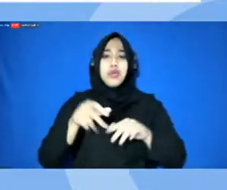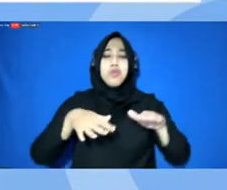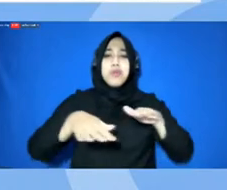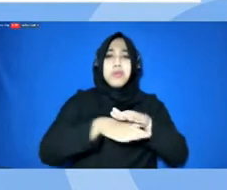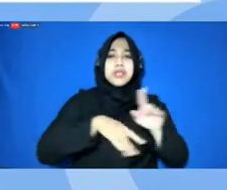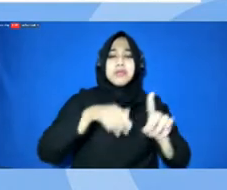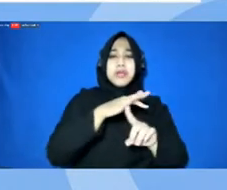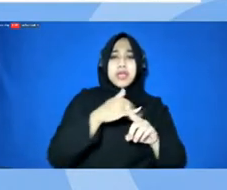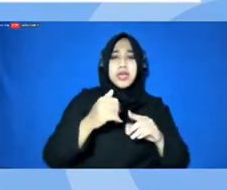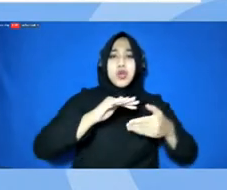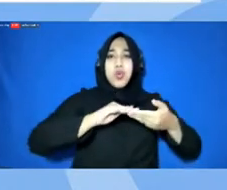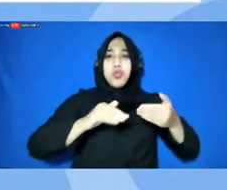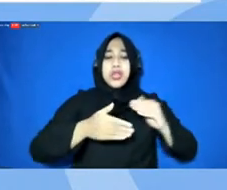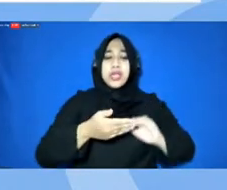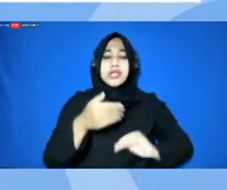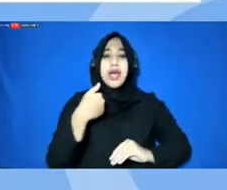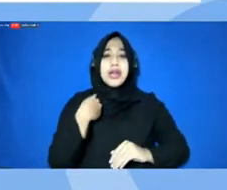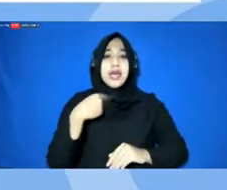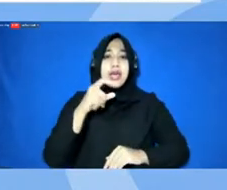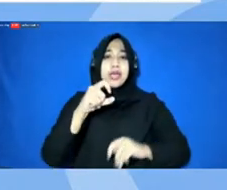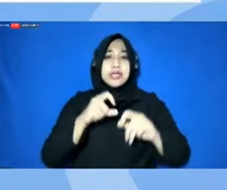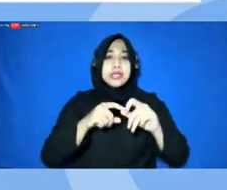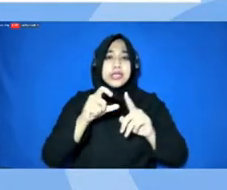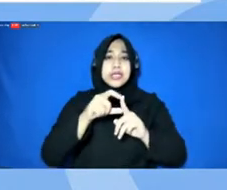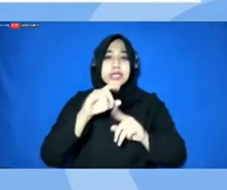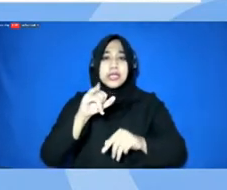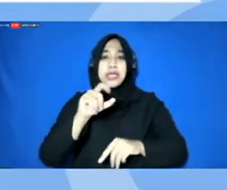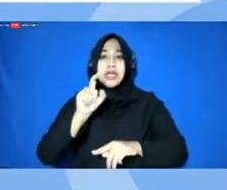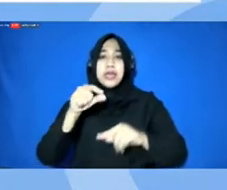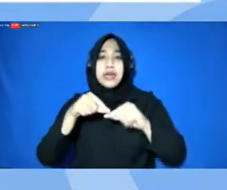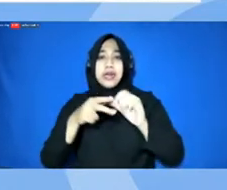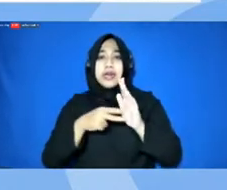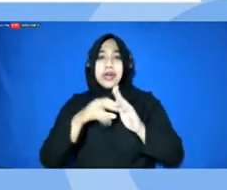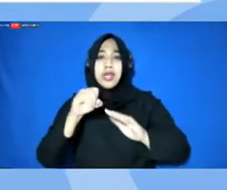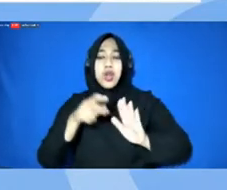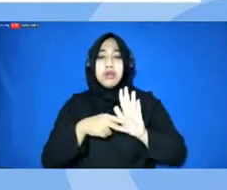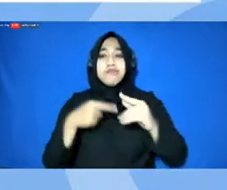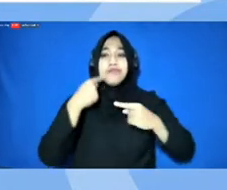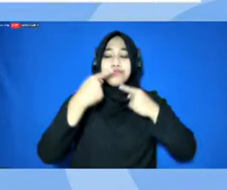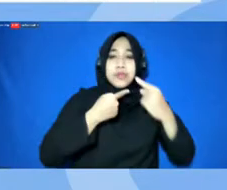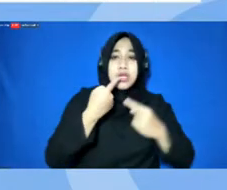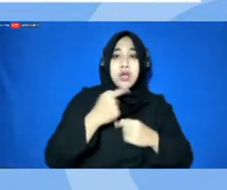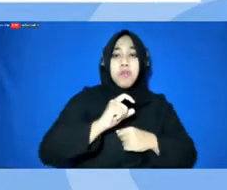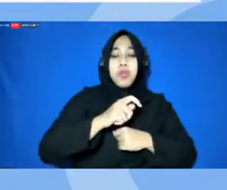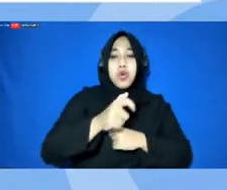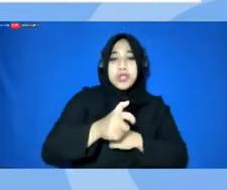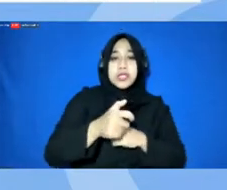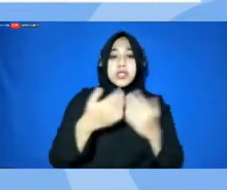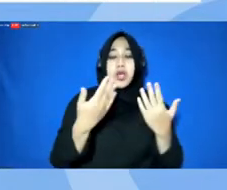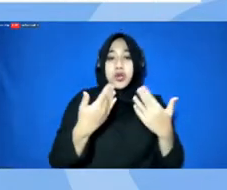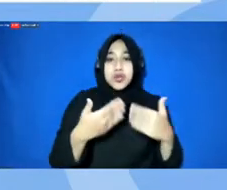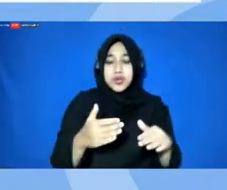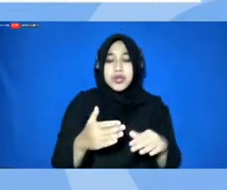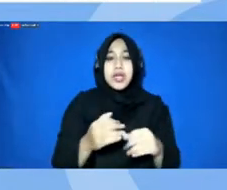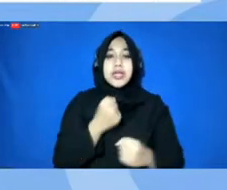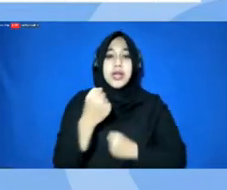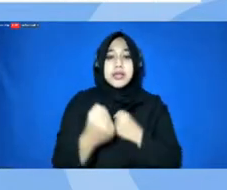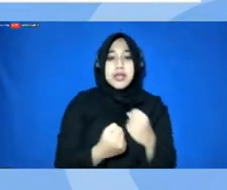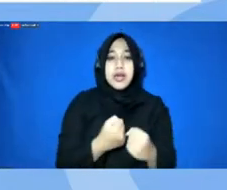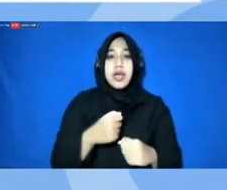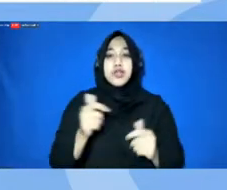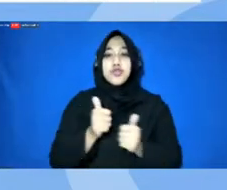juga komunitas, ini kan ada CISB dan juga Lean On. Boleh dong di-sharingkan terkait dengan langkah-langkah konkret yang sudah dilaksanakan dan sukses,